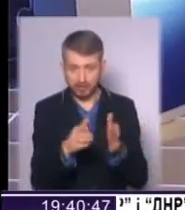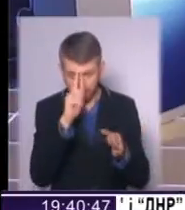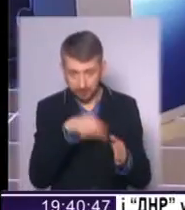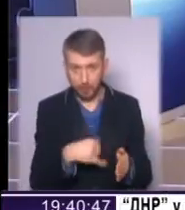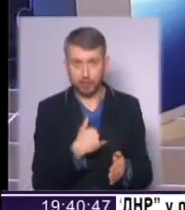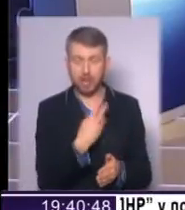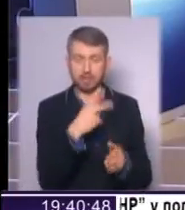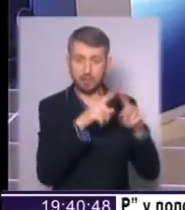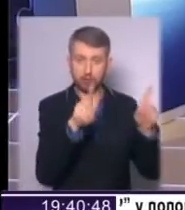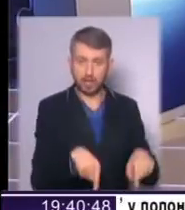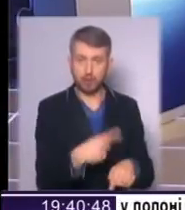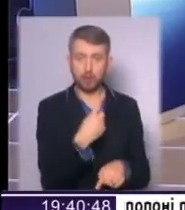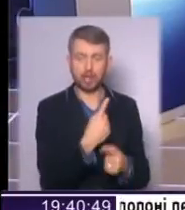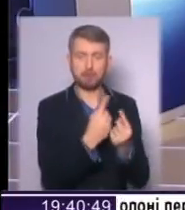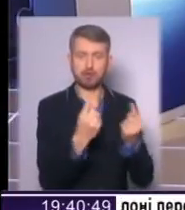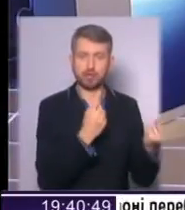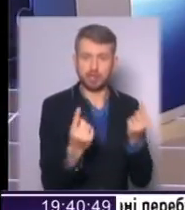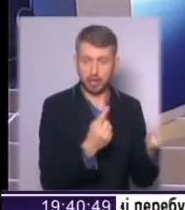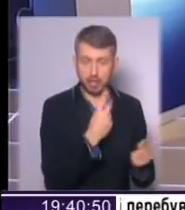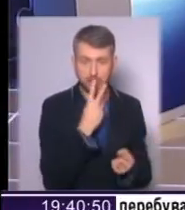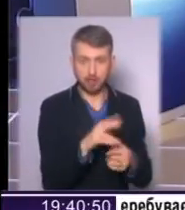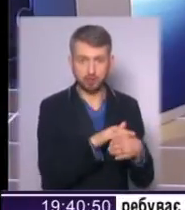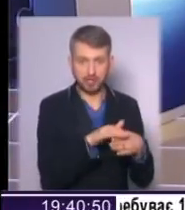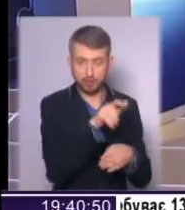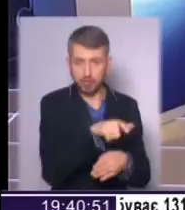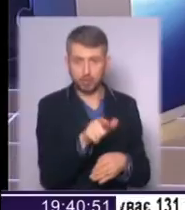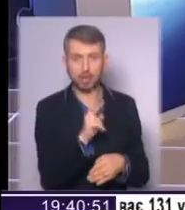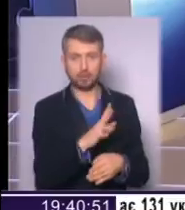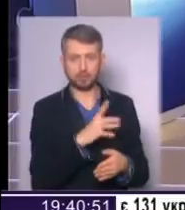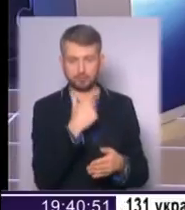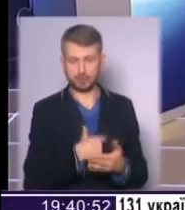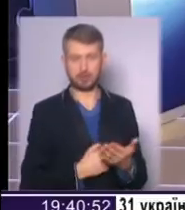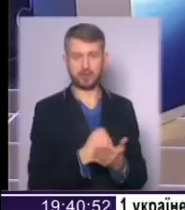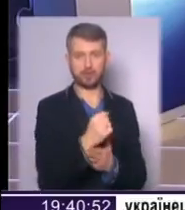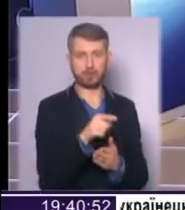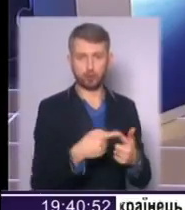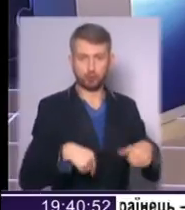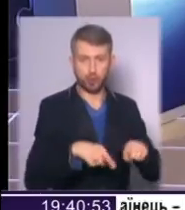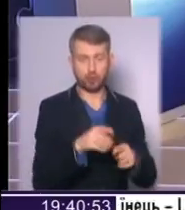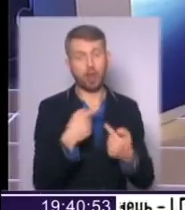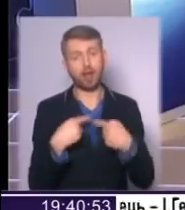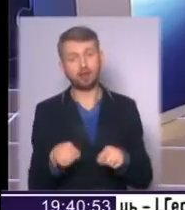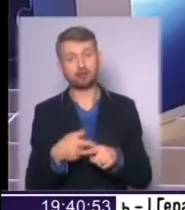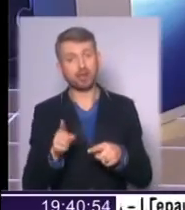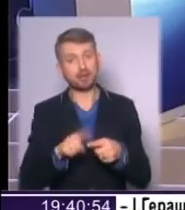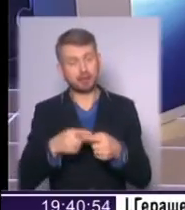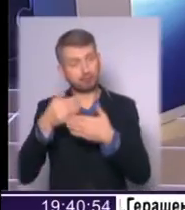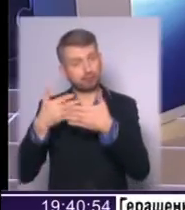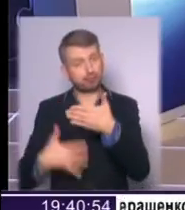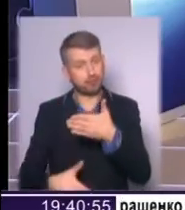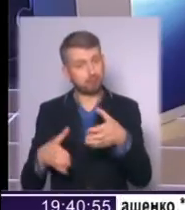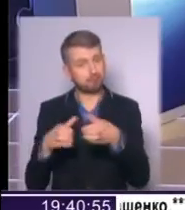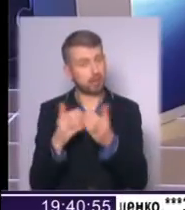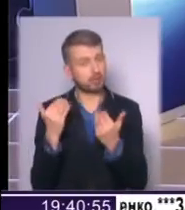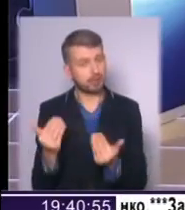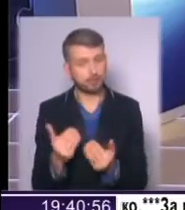два бюлетені. Один мажоритарна система, де ми бачимо прізвище людей, хто висував себе по цьому округу. А інша – це є пропорційна система. Просто воно